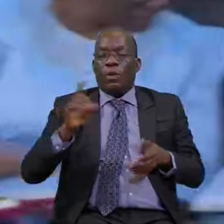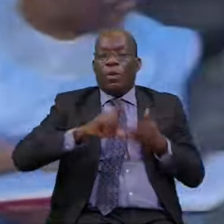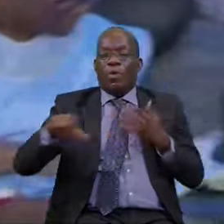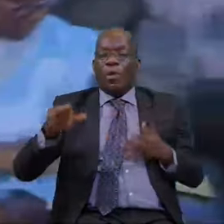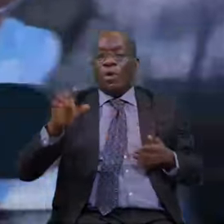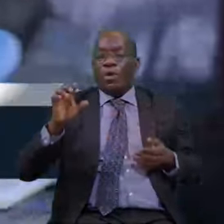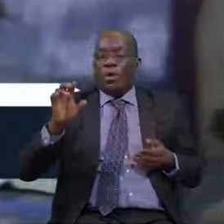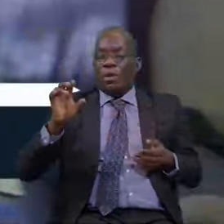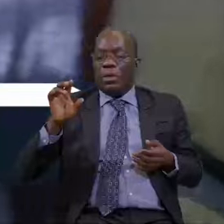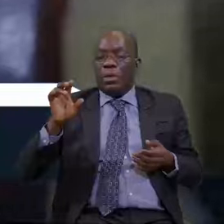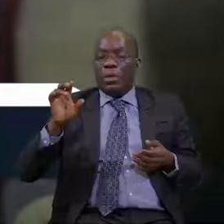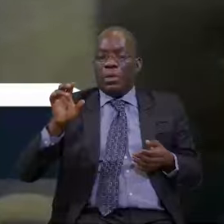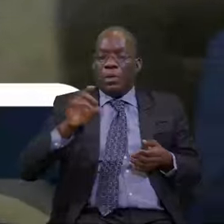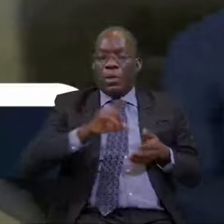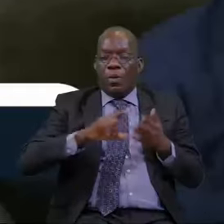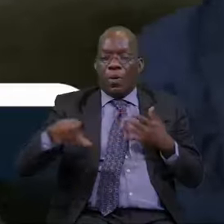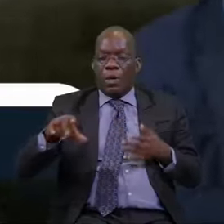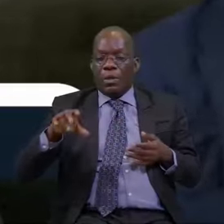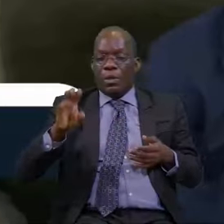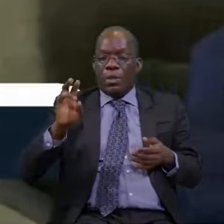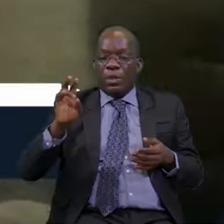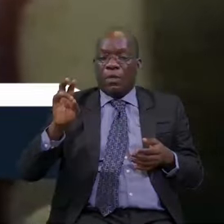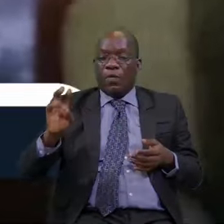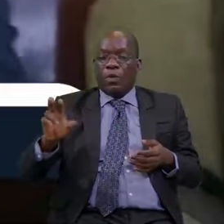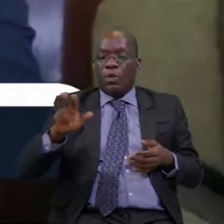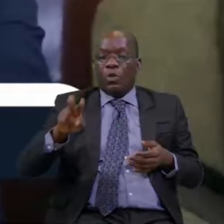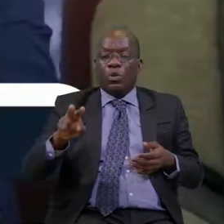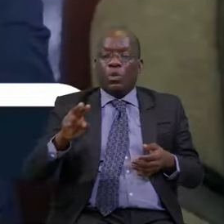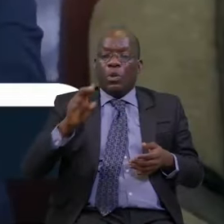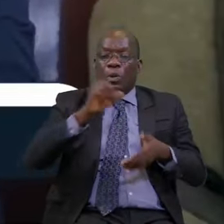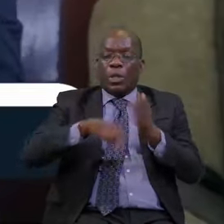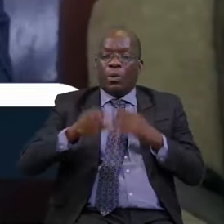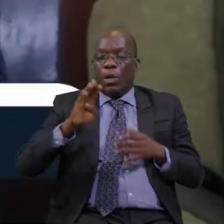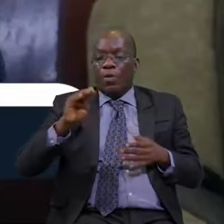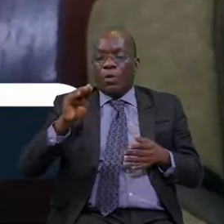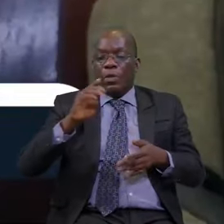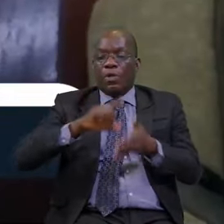verset Marc 14, 72.